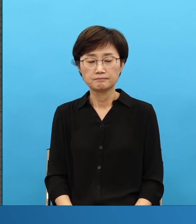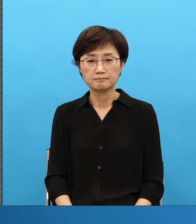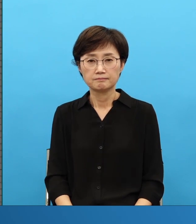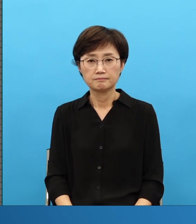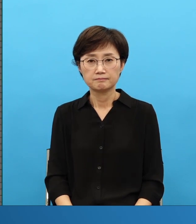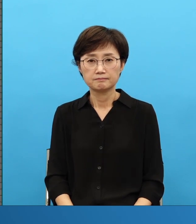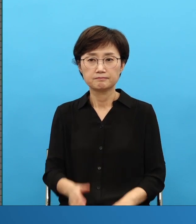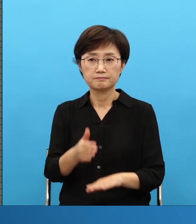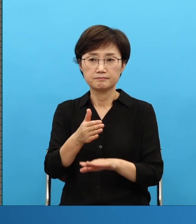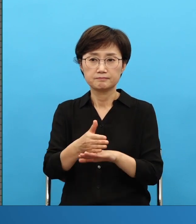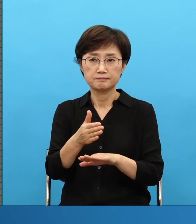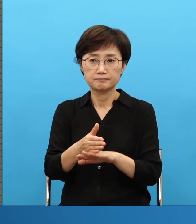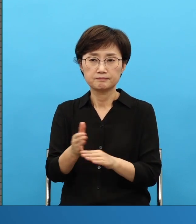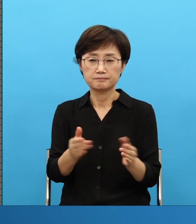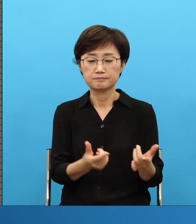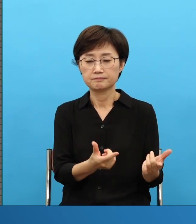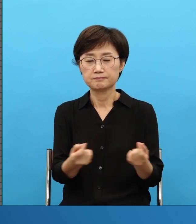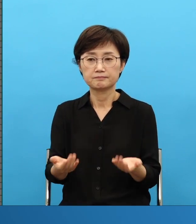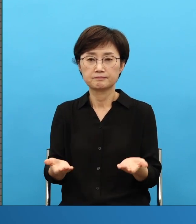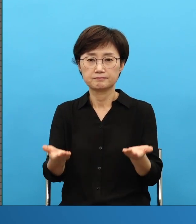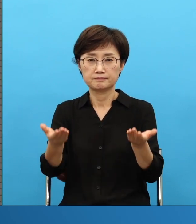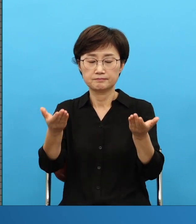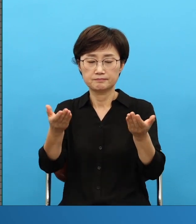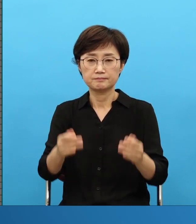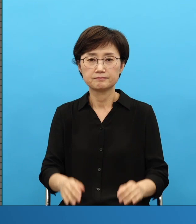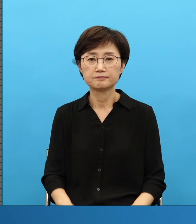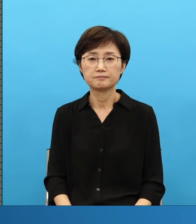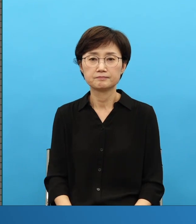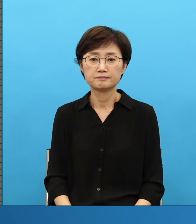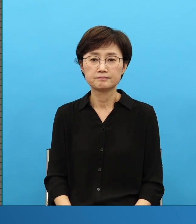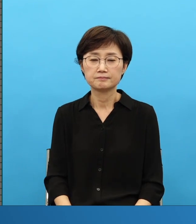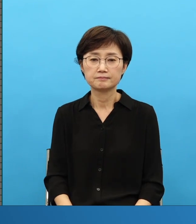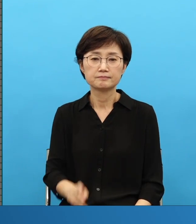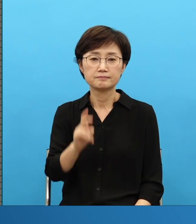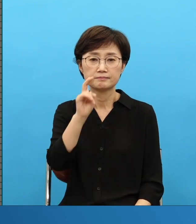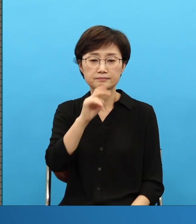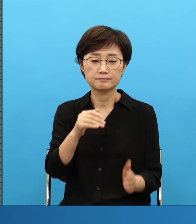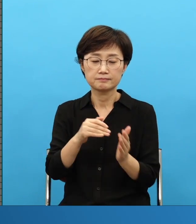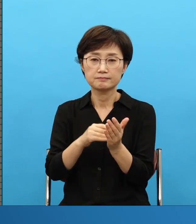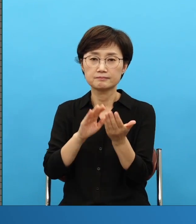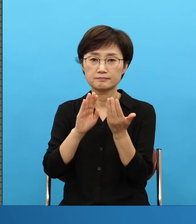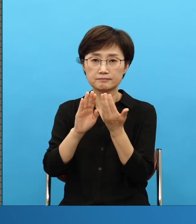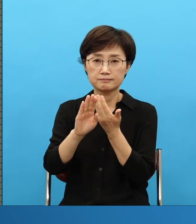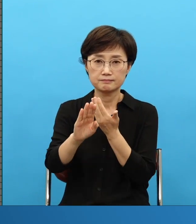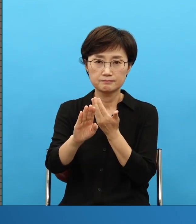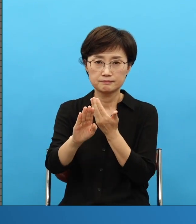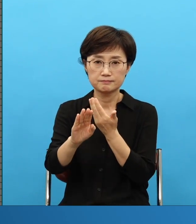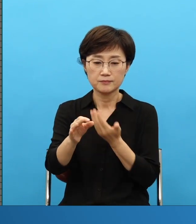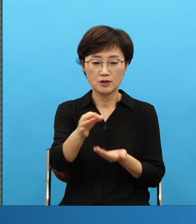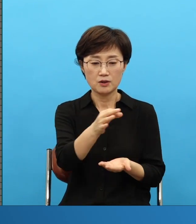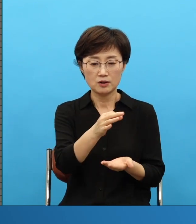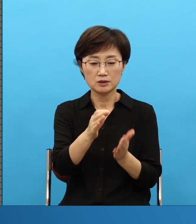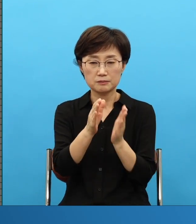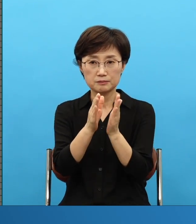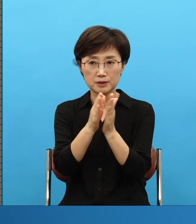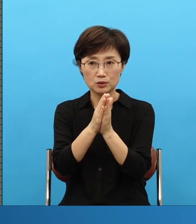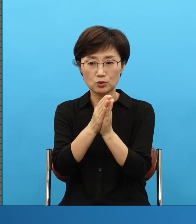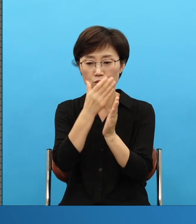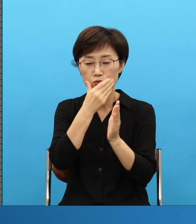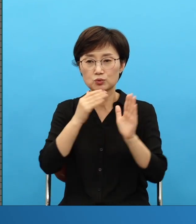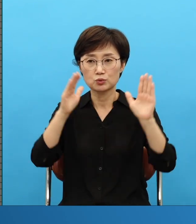네, 감사합니다. 우리 다 같이 일어나셔서 주연아의 삶 속의 2절 찬양 후에 드린 예물 위해서 목사님 축복